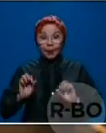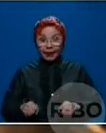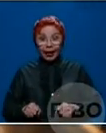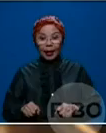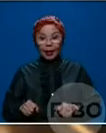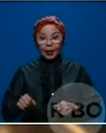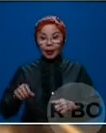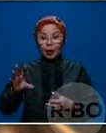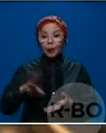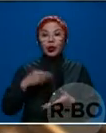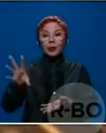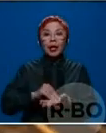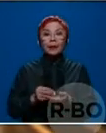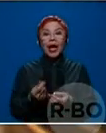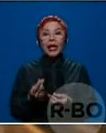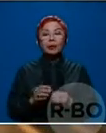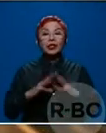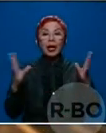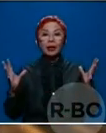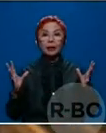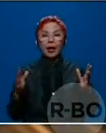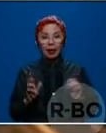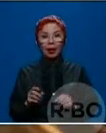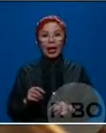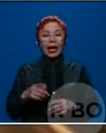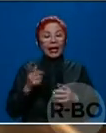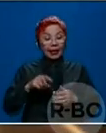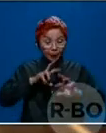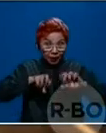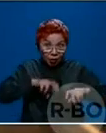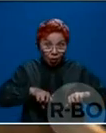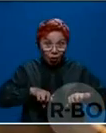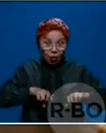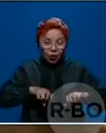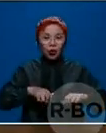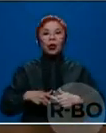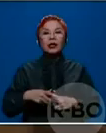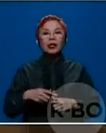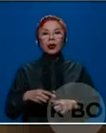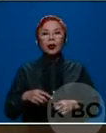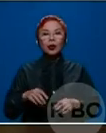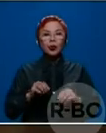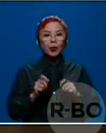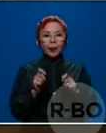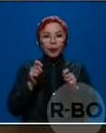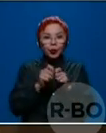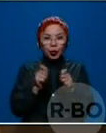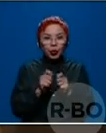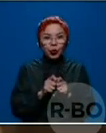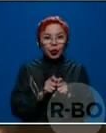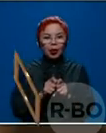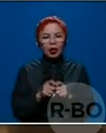biaya yang sangat besar karena berdasarkan studi mengatakan bahwa binaan itu hanya